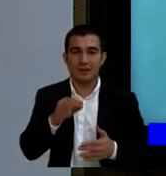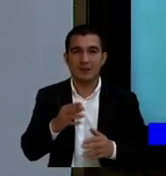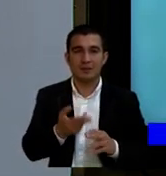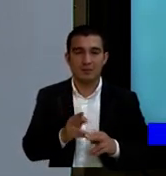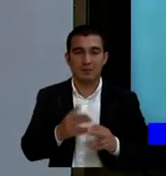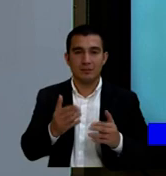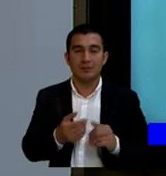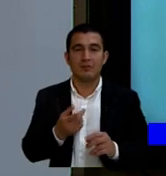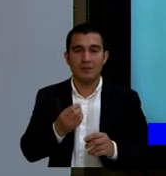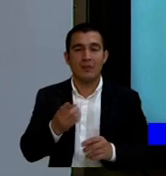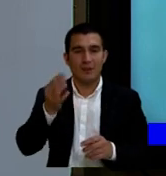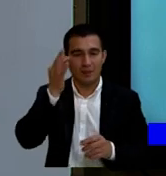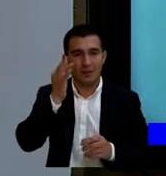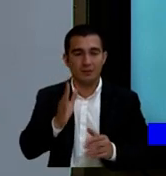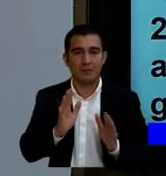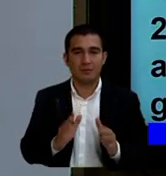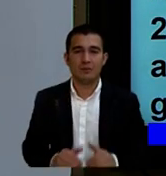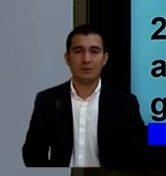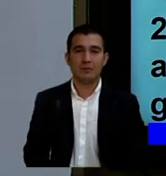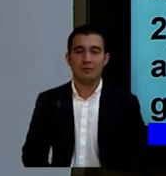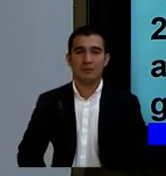tanishgansiz, bir yodga olamiz xolos.